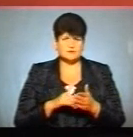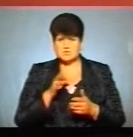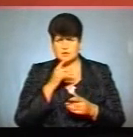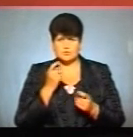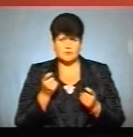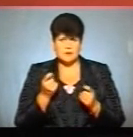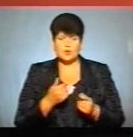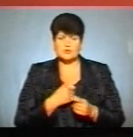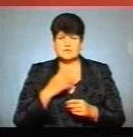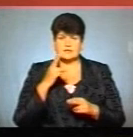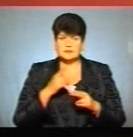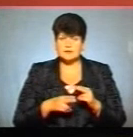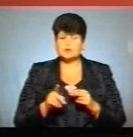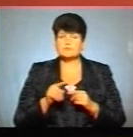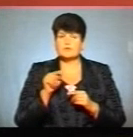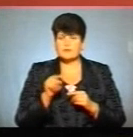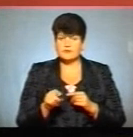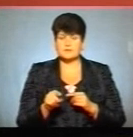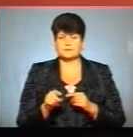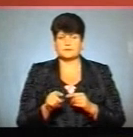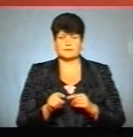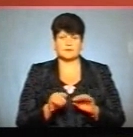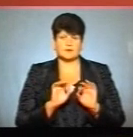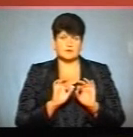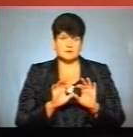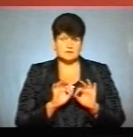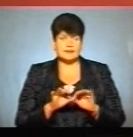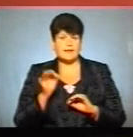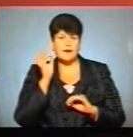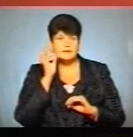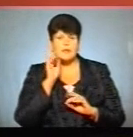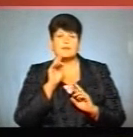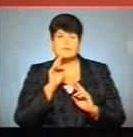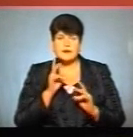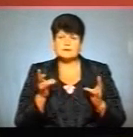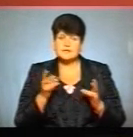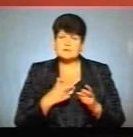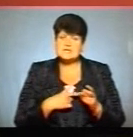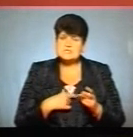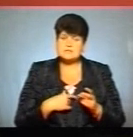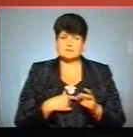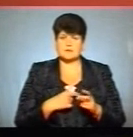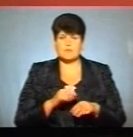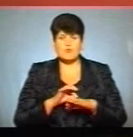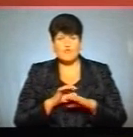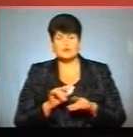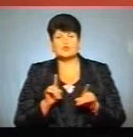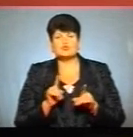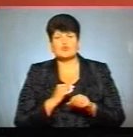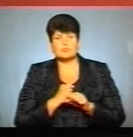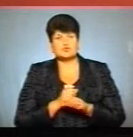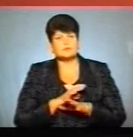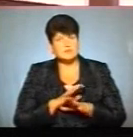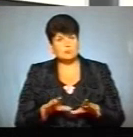часу. Хочеться наостанок, аби ви застерегли наших глядачів, нагадали вкотре, як потрібно себе правильно поводити і що робити, аби ми не мали